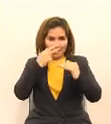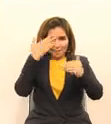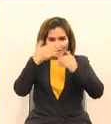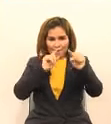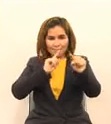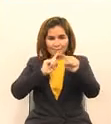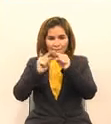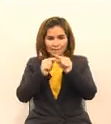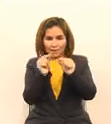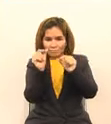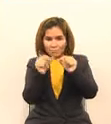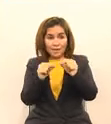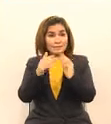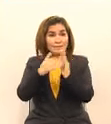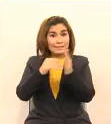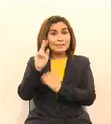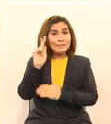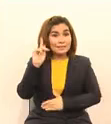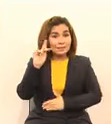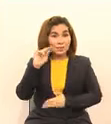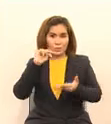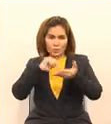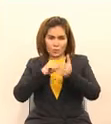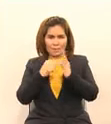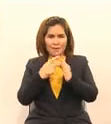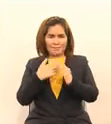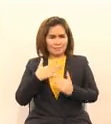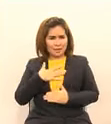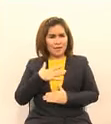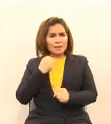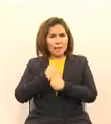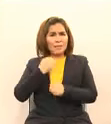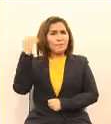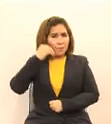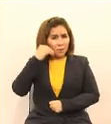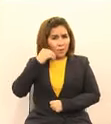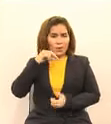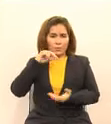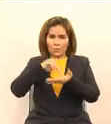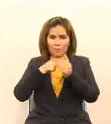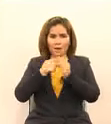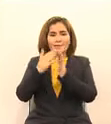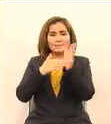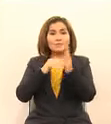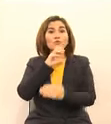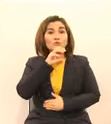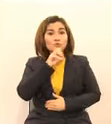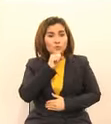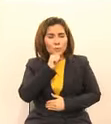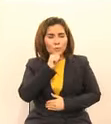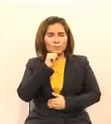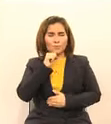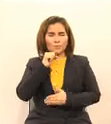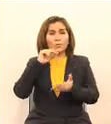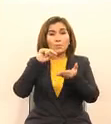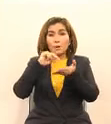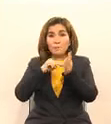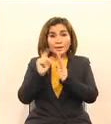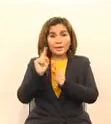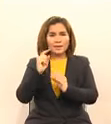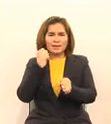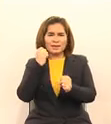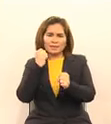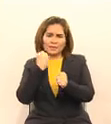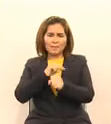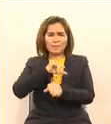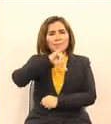ะครับสีเขียวนะครับคือคนที่ตอบว่าตัวเองทำอย่างประจำนะครับสีส้มนะครับเป็นคนที่อาจจะไม่ได้ท